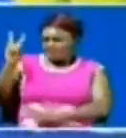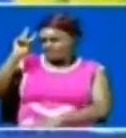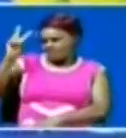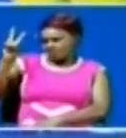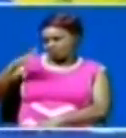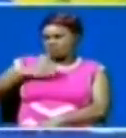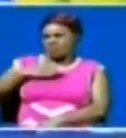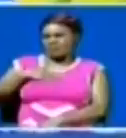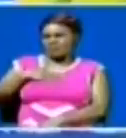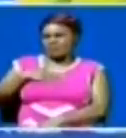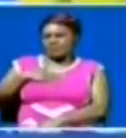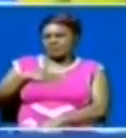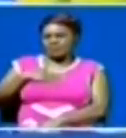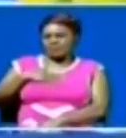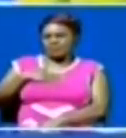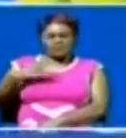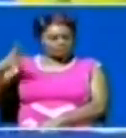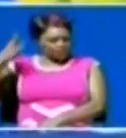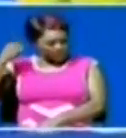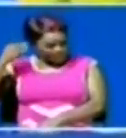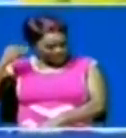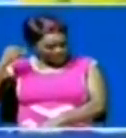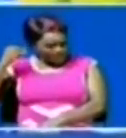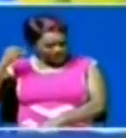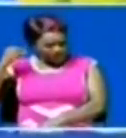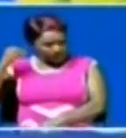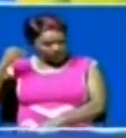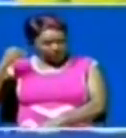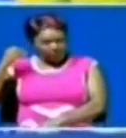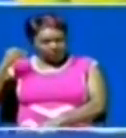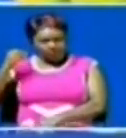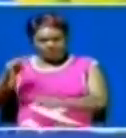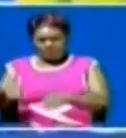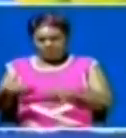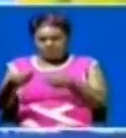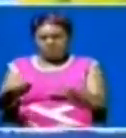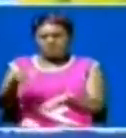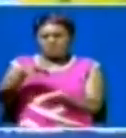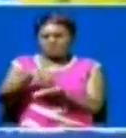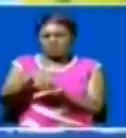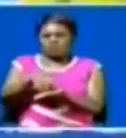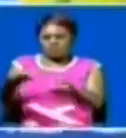zangu. Na walisikia na wakanipatia kiti.